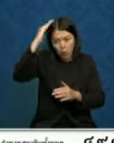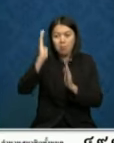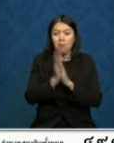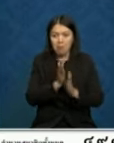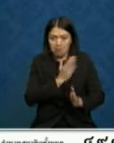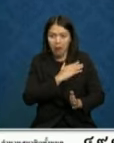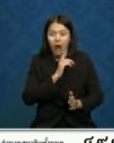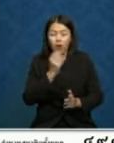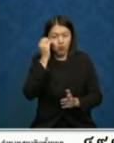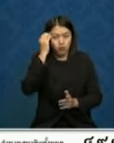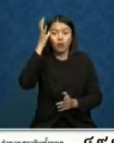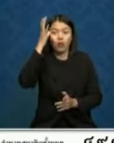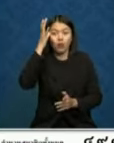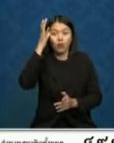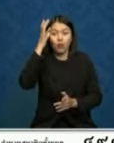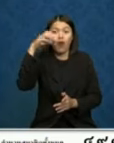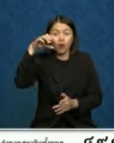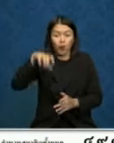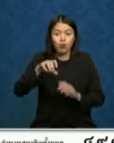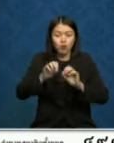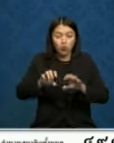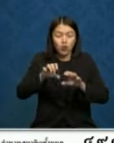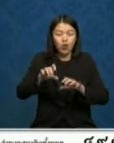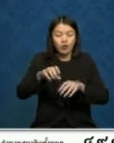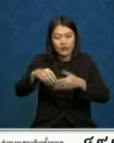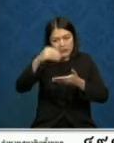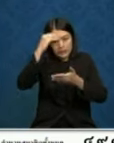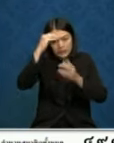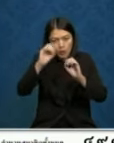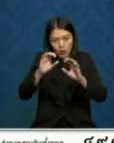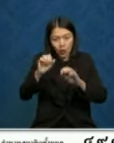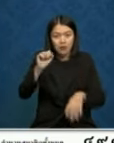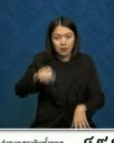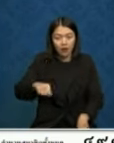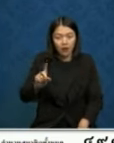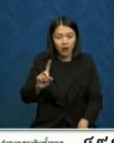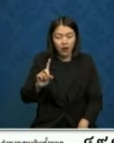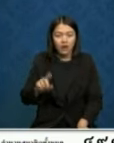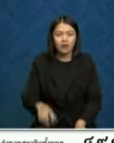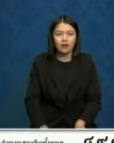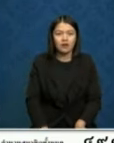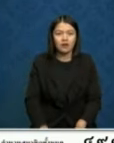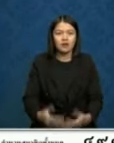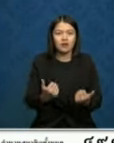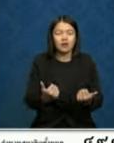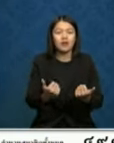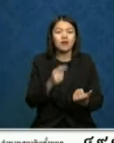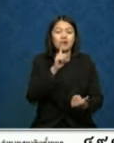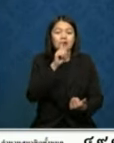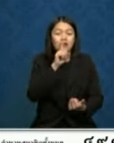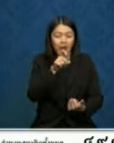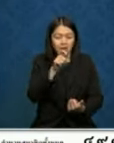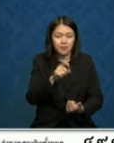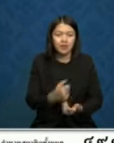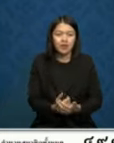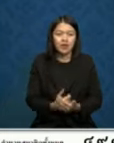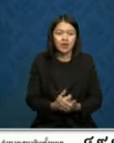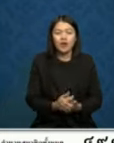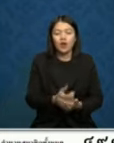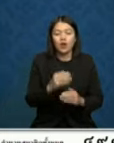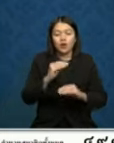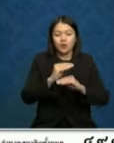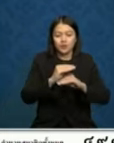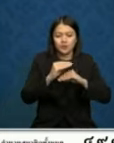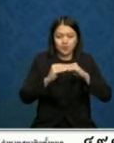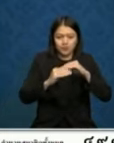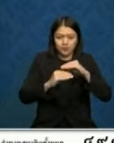ที่จะได้ใช้องค์ความรู้ที่ทางกรมราชทัณฑ์เนี่ยจัดการเรียนการสอนให้นะคะและโดยในวันนี้ค่ะท่านประธานดิฉันนะคะก็จะขอพูดถึงโครง